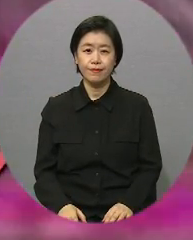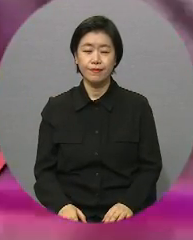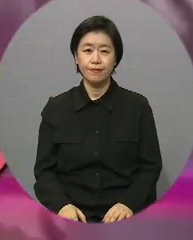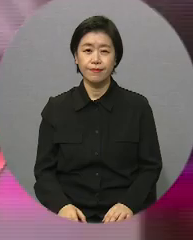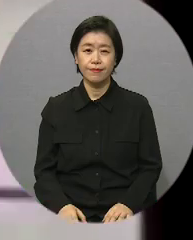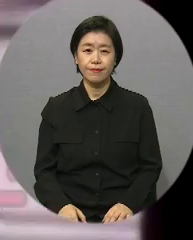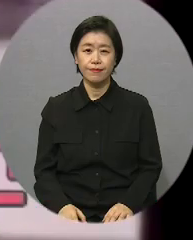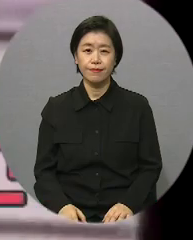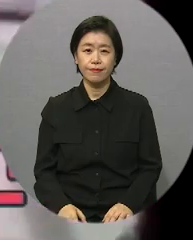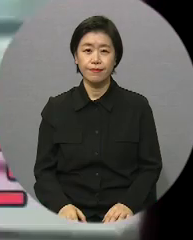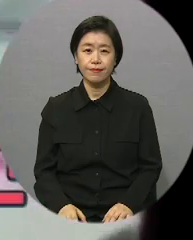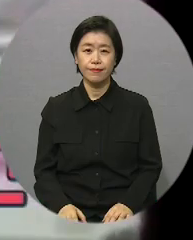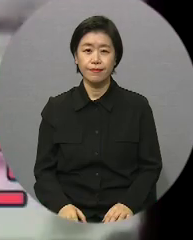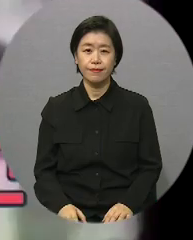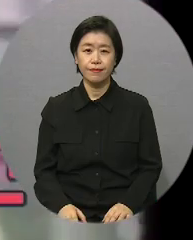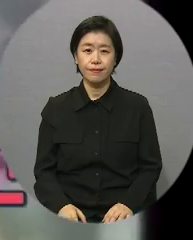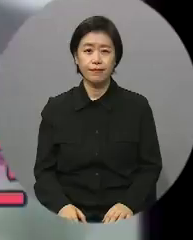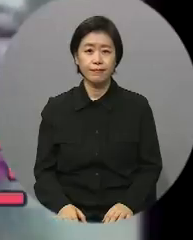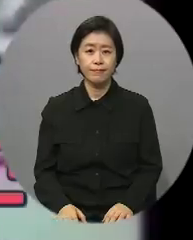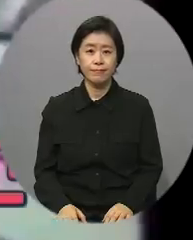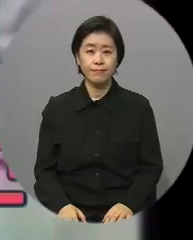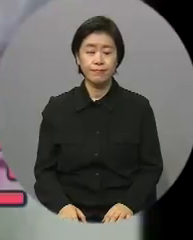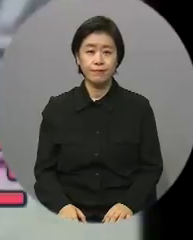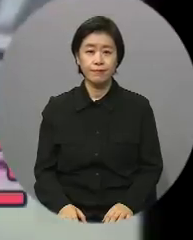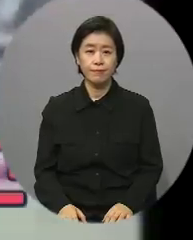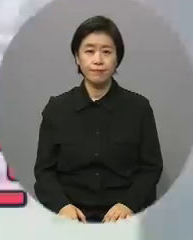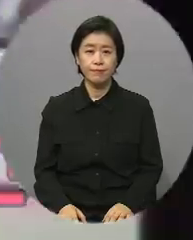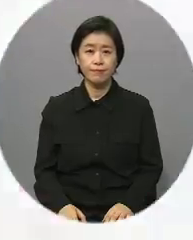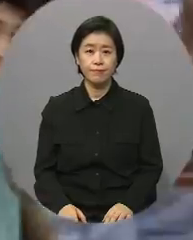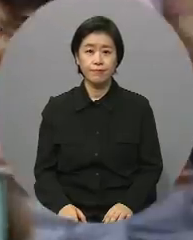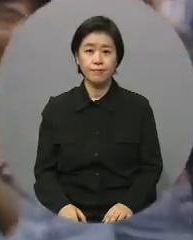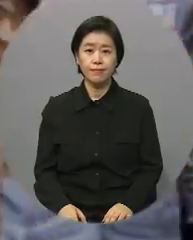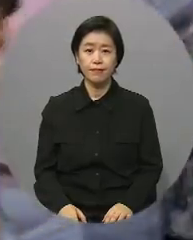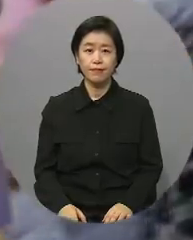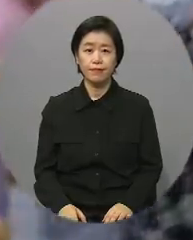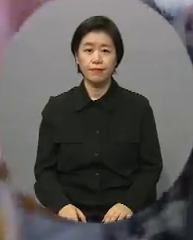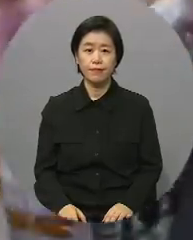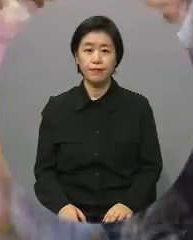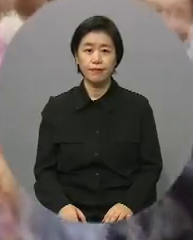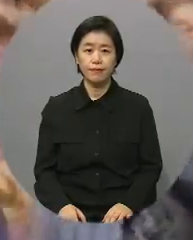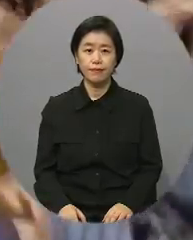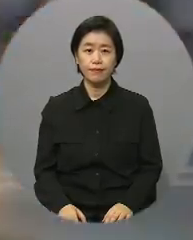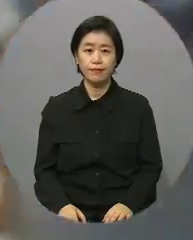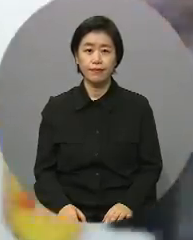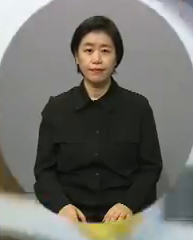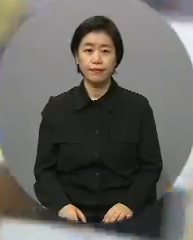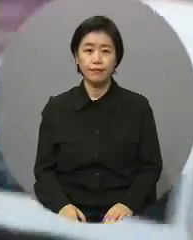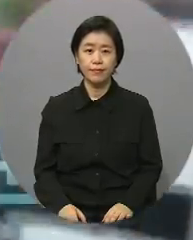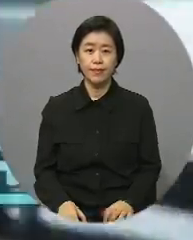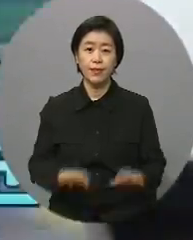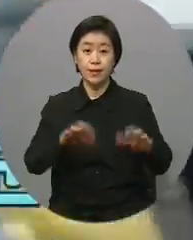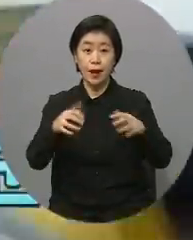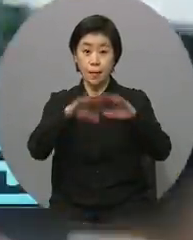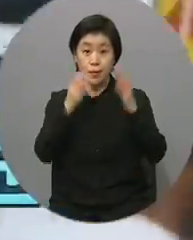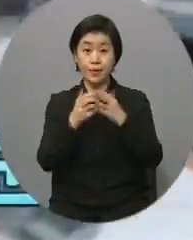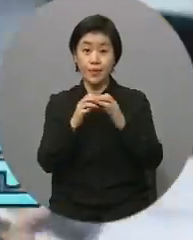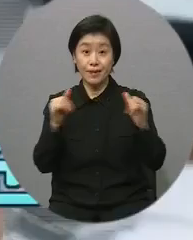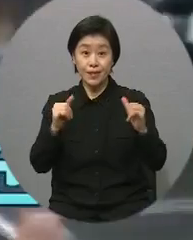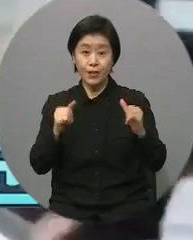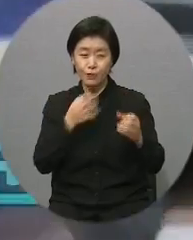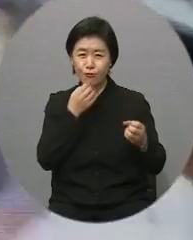홍수습니다 카운 홍수 선수의입니다 신 동 여러분 축해